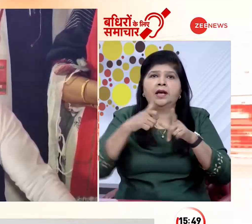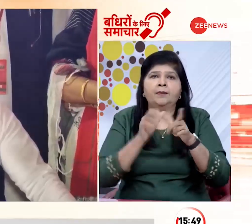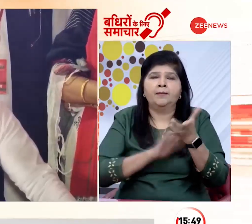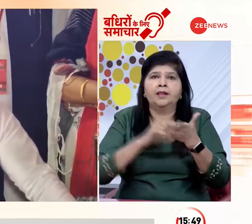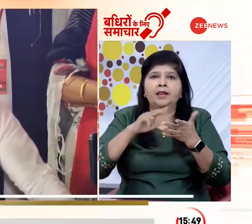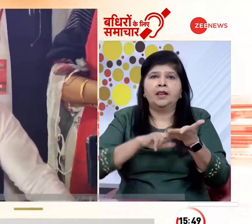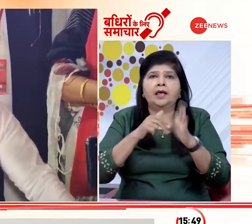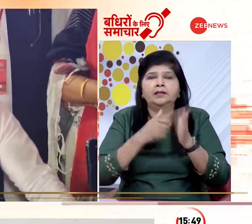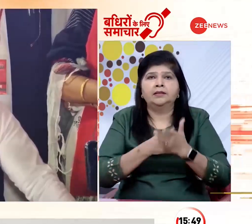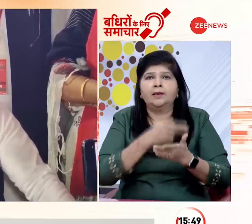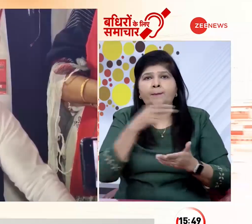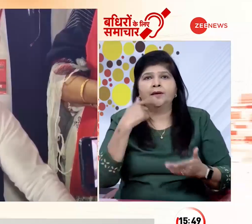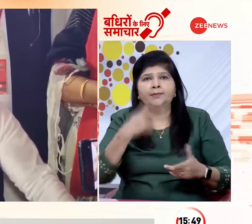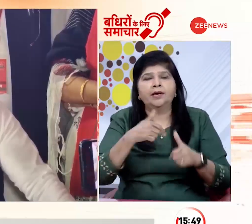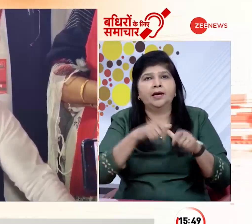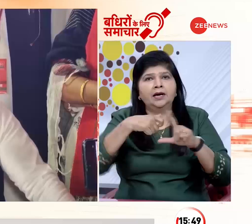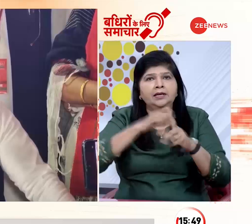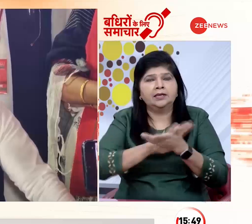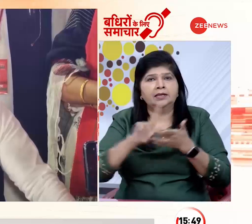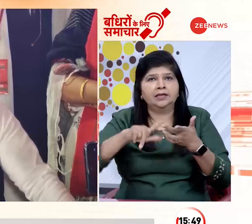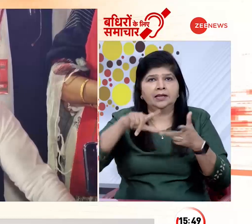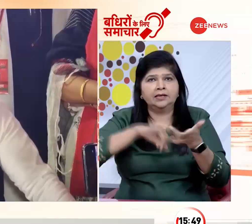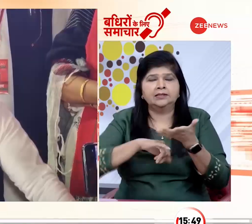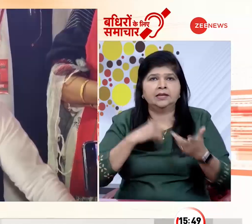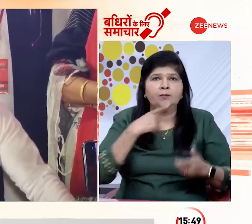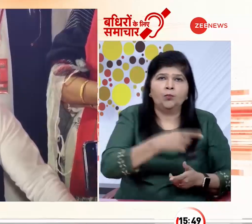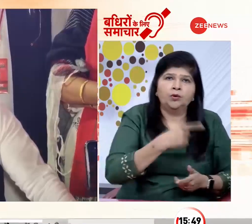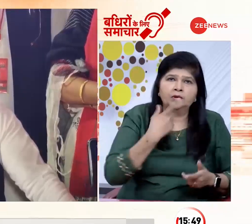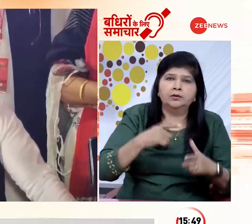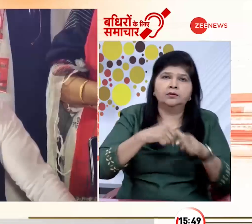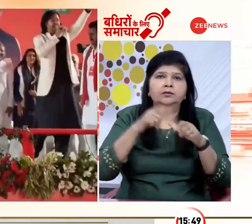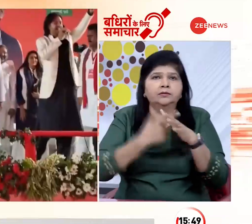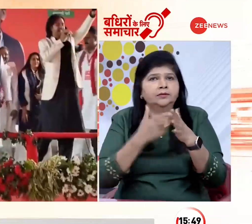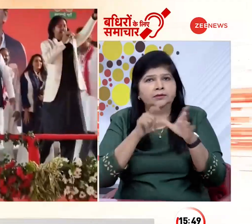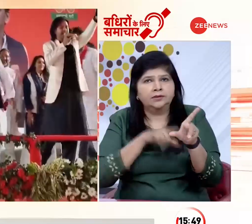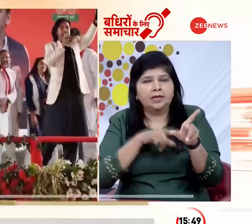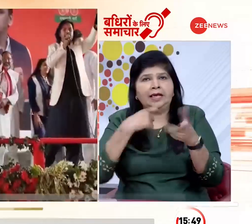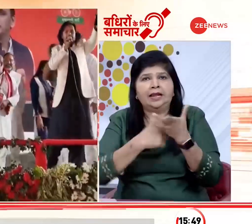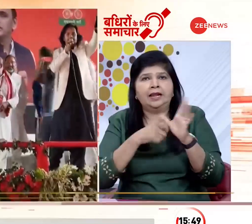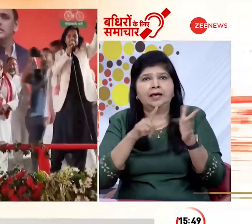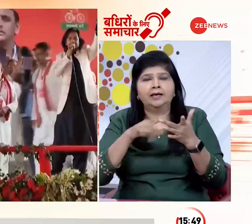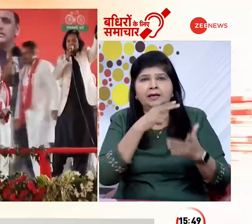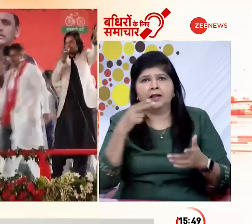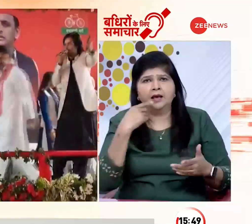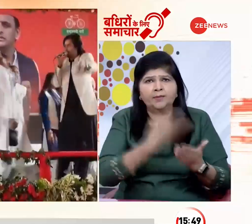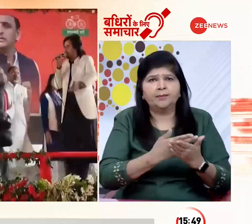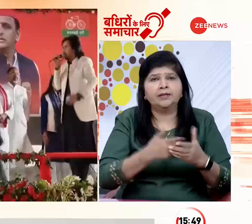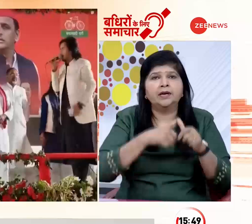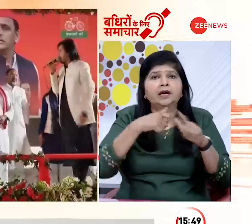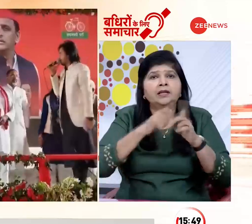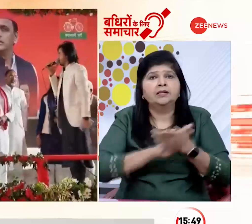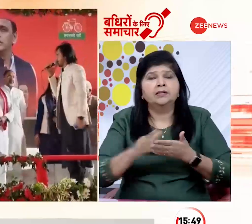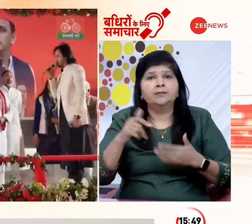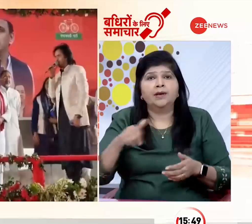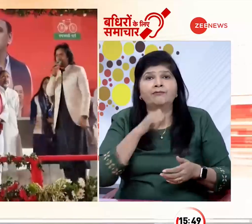पर अखिलेश यादव ने पलटवार किया है। अजय राय को लेकर अखिलेश ने कहा कि बात पिता